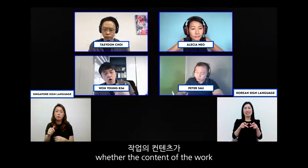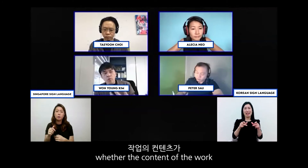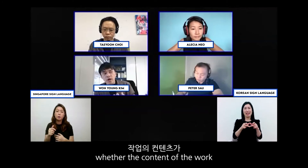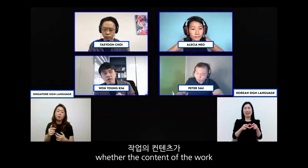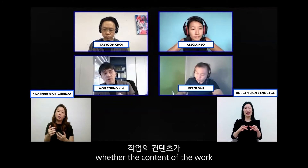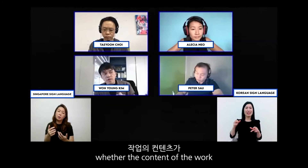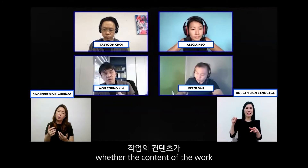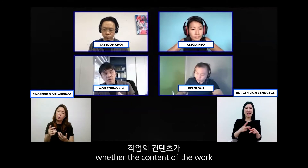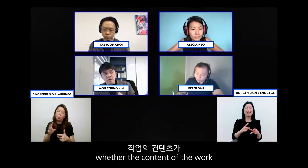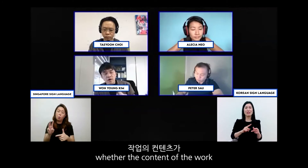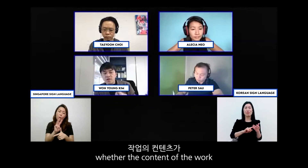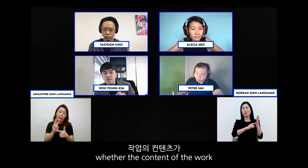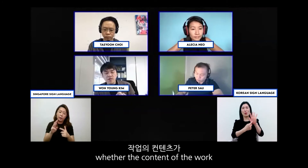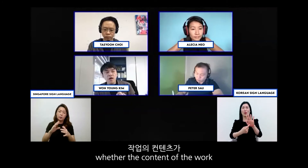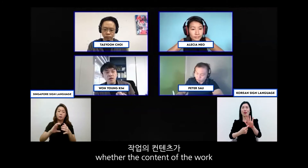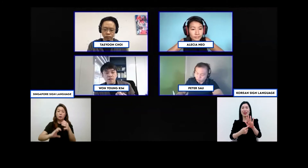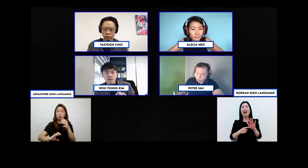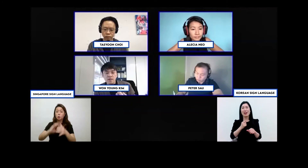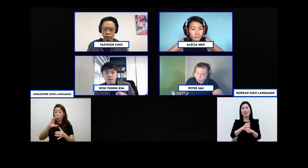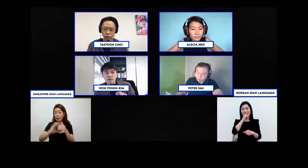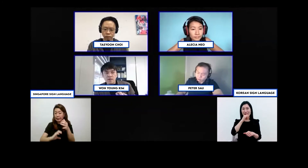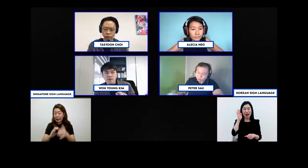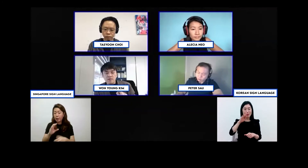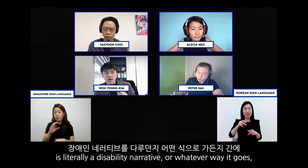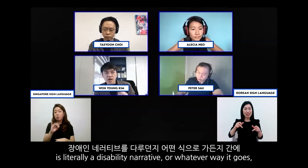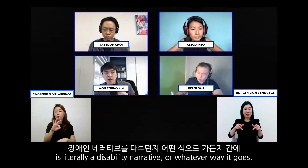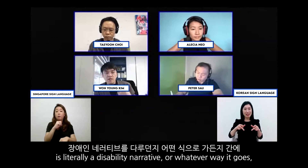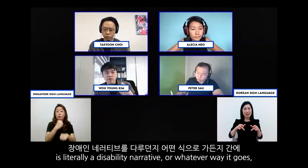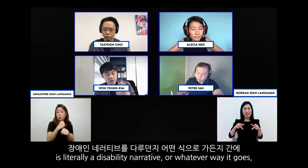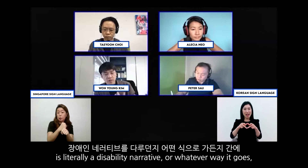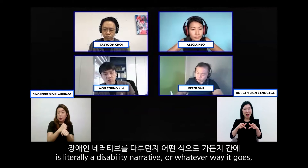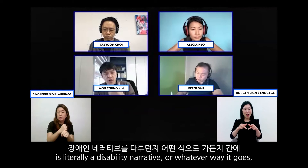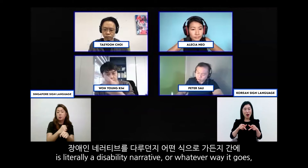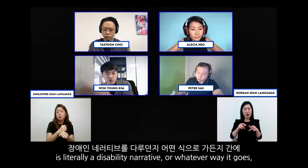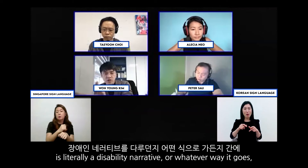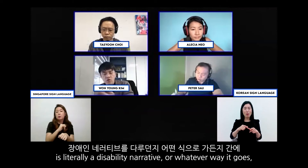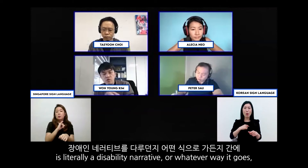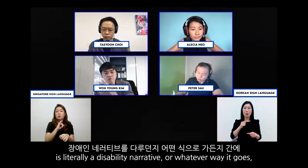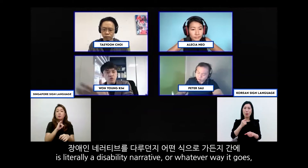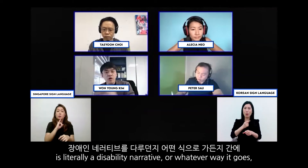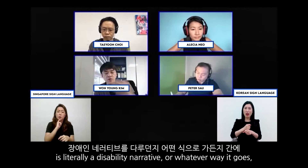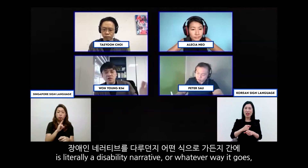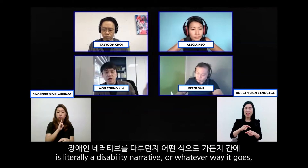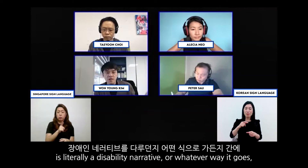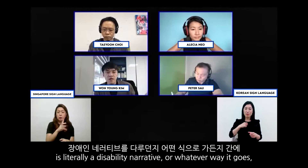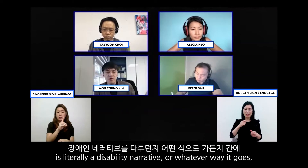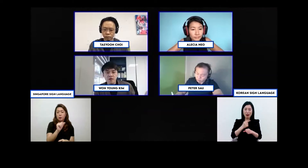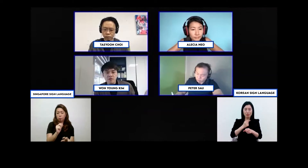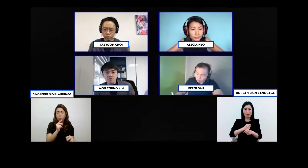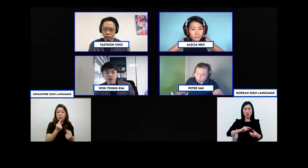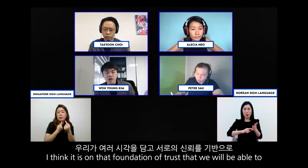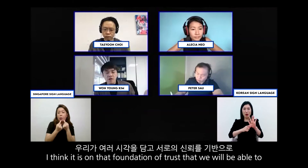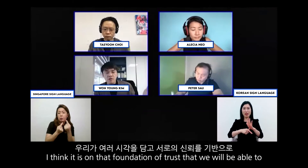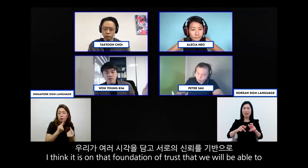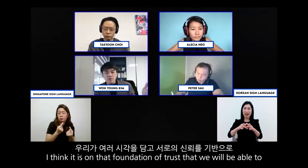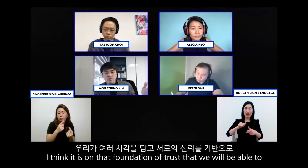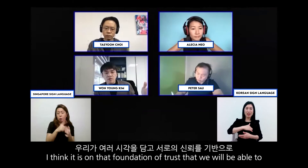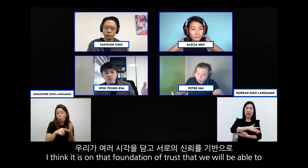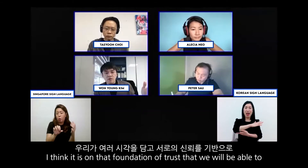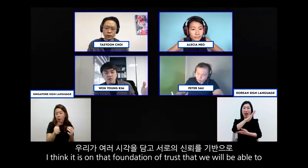어떤 작업의 컨텐츠가 장애인 내러티브를 다루든지 어떤 식으로 가든지 간에